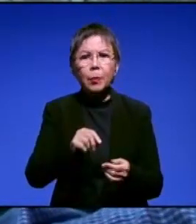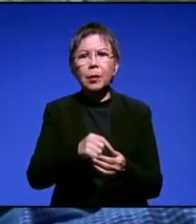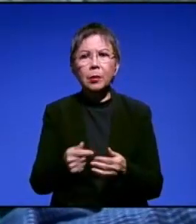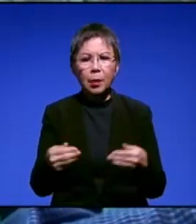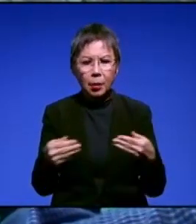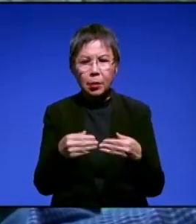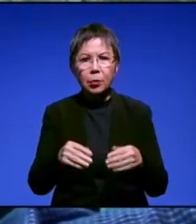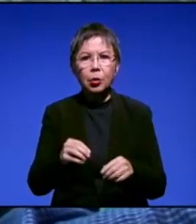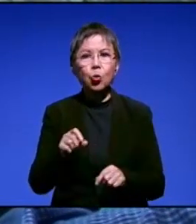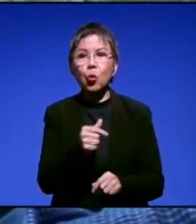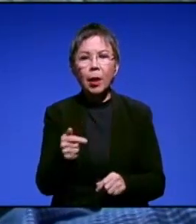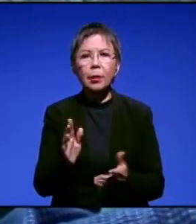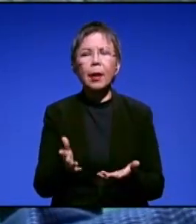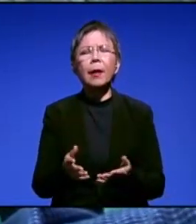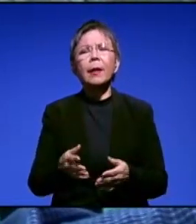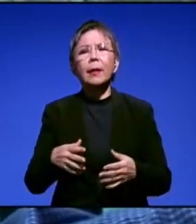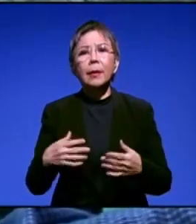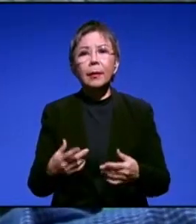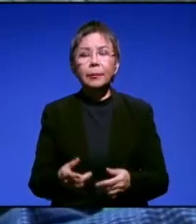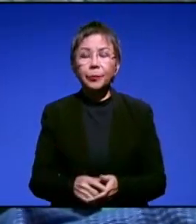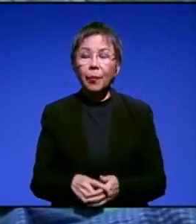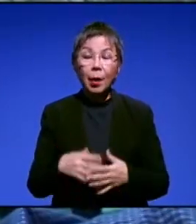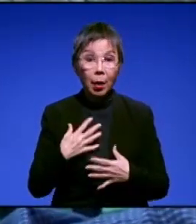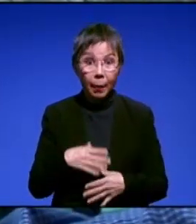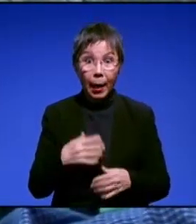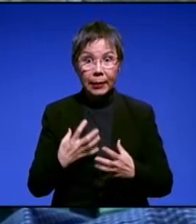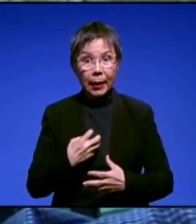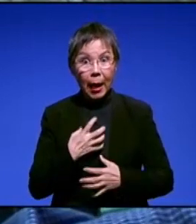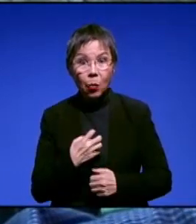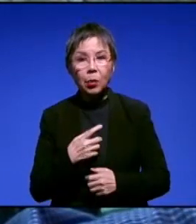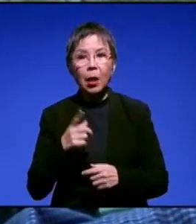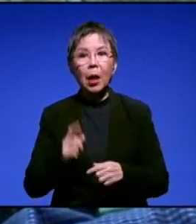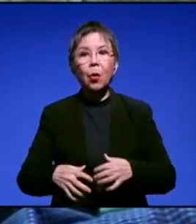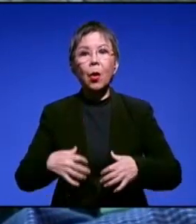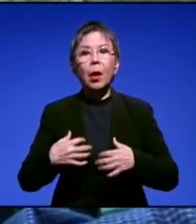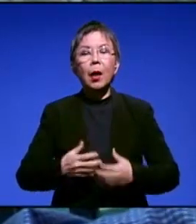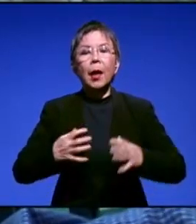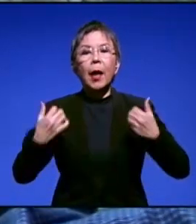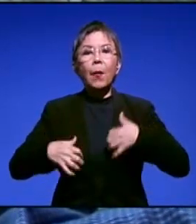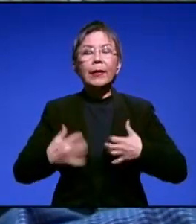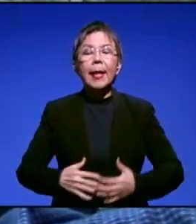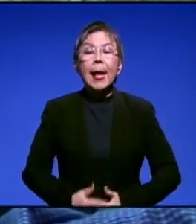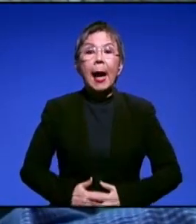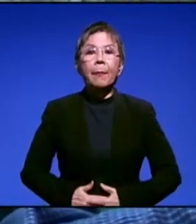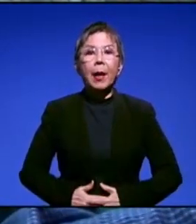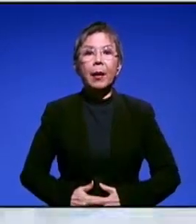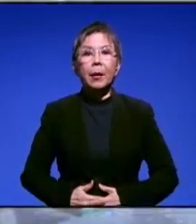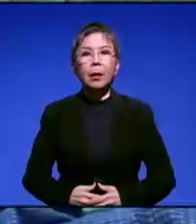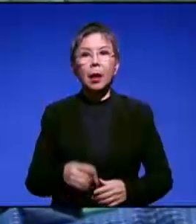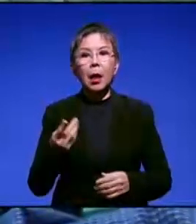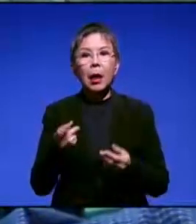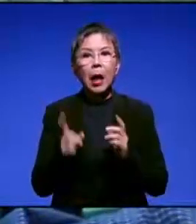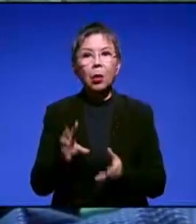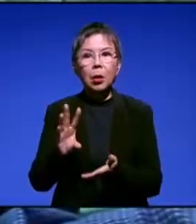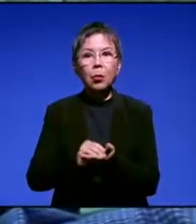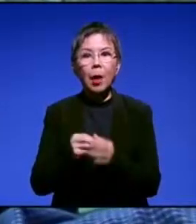tidak sesuai dan yang paling ekstrimnya hewan akan terjadi kelaparan seandainya Emang dana sudah tidak ada